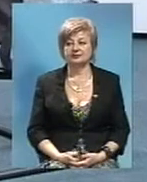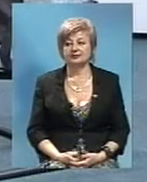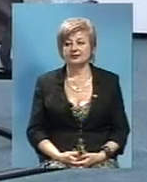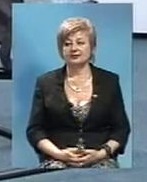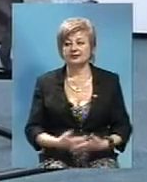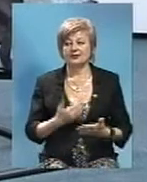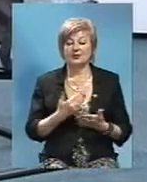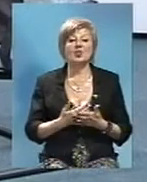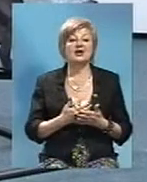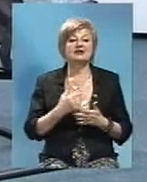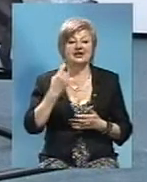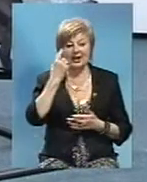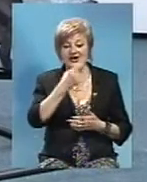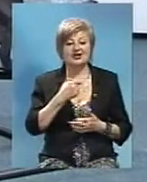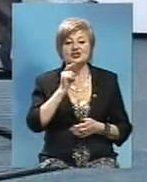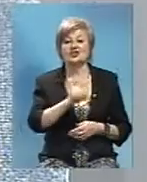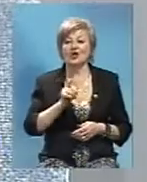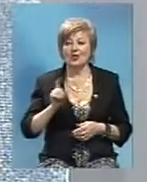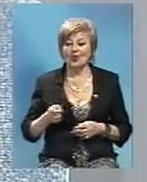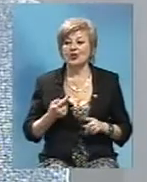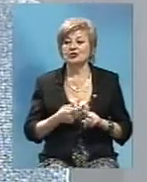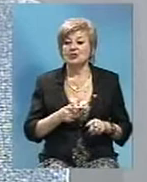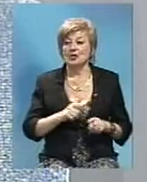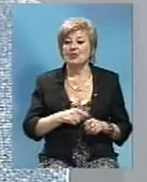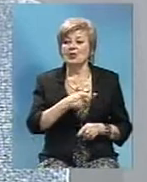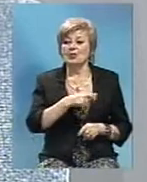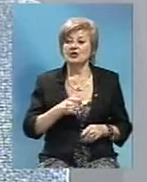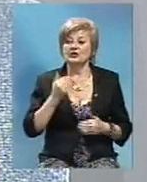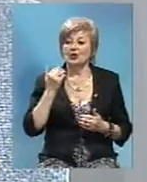Уже справа кожного, тому саме депутатці